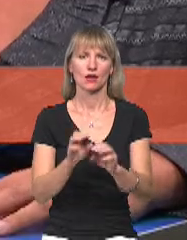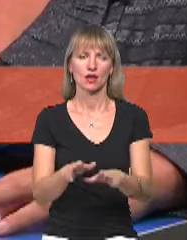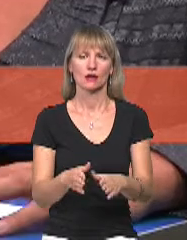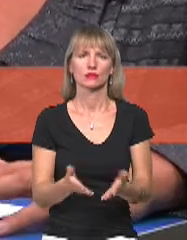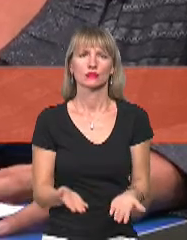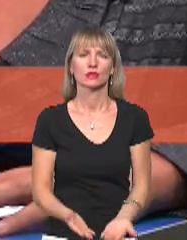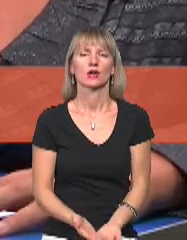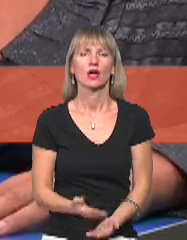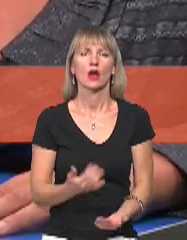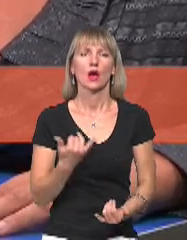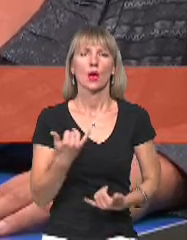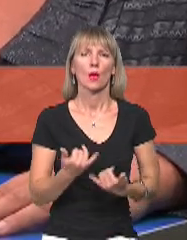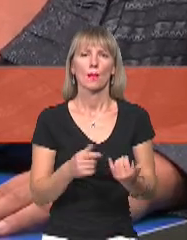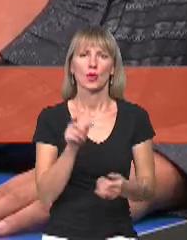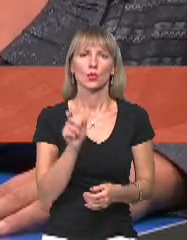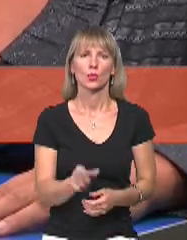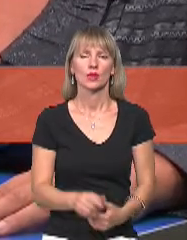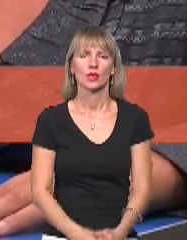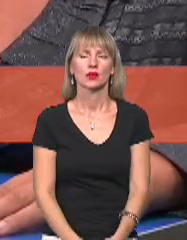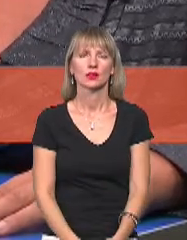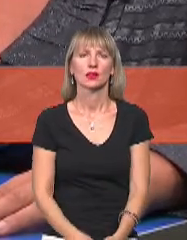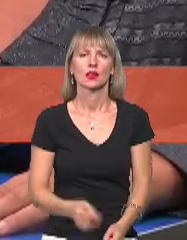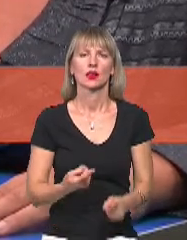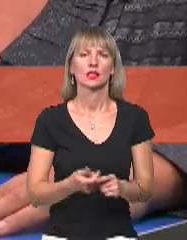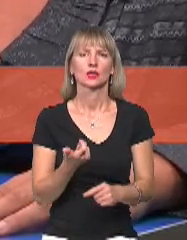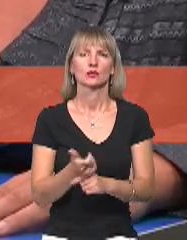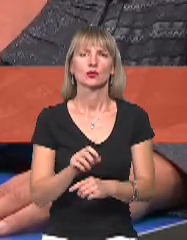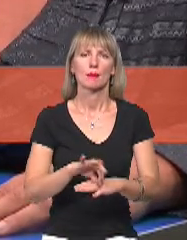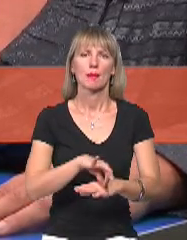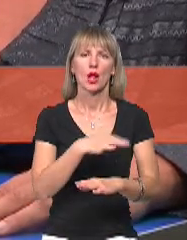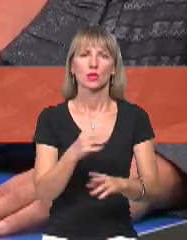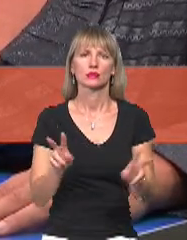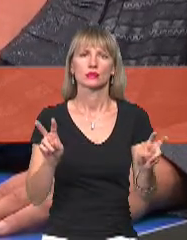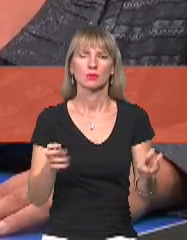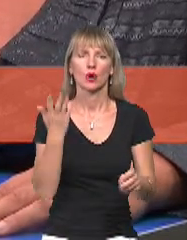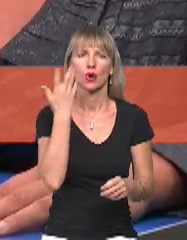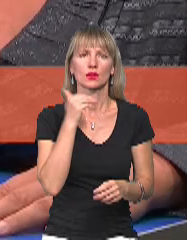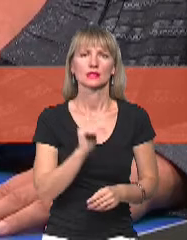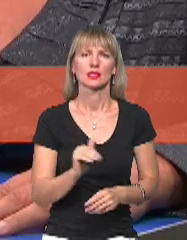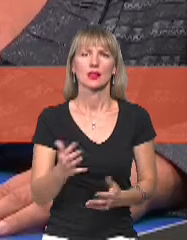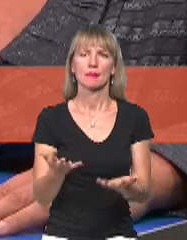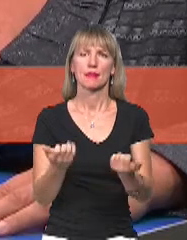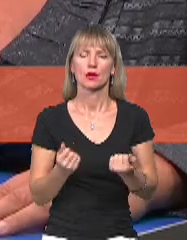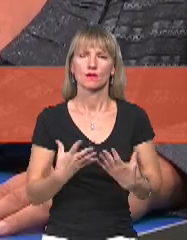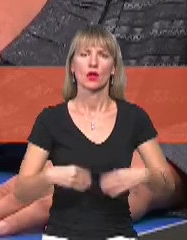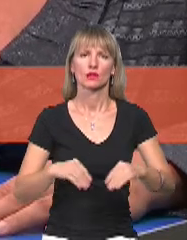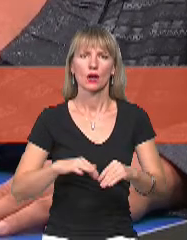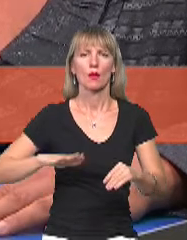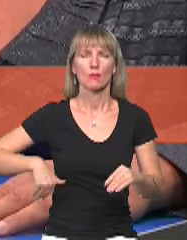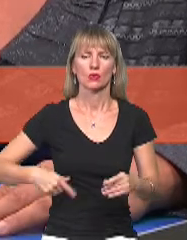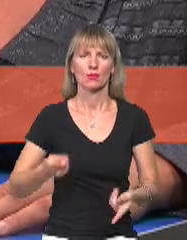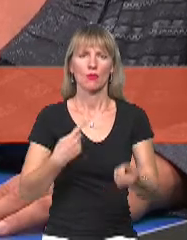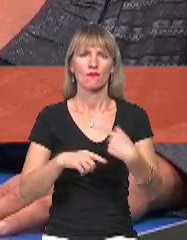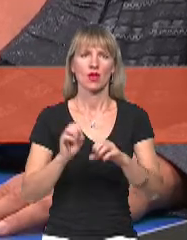таки опікуни? Це насправді це дуже болюча тема, коли дітей беруть в родину, а потім